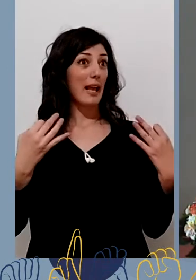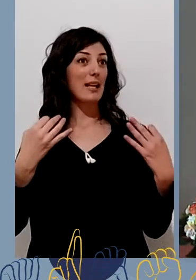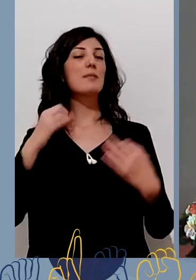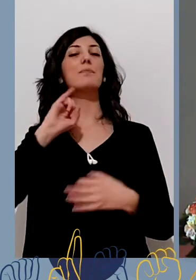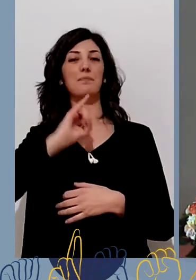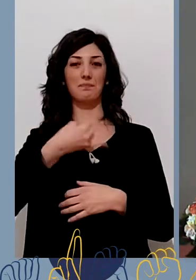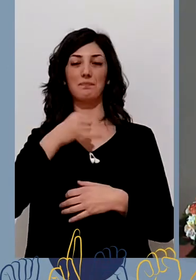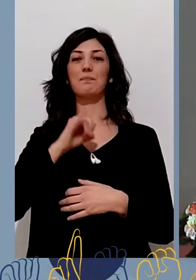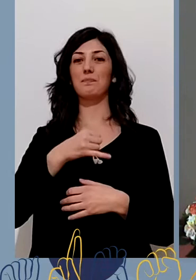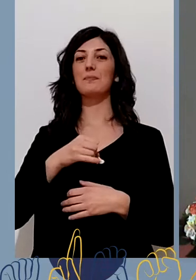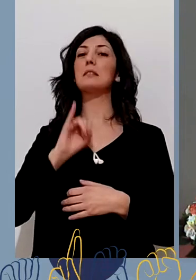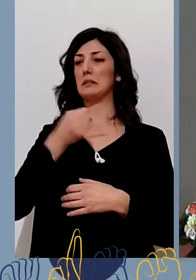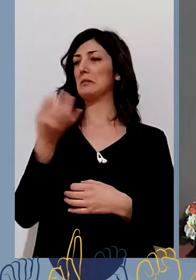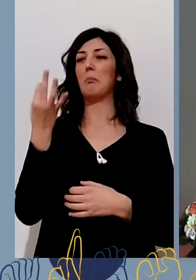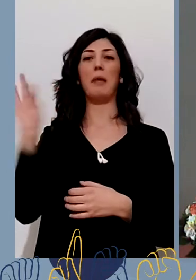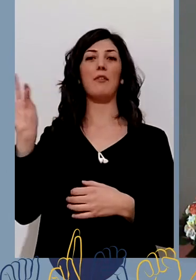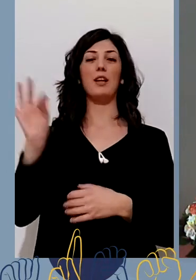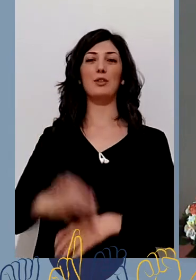Sì, noi la sentiamo perfettamente.